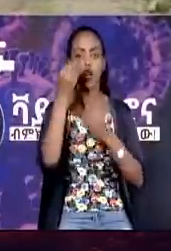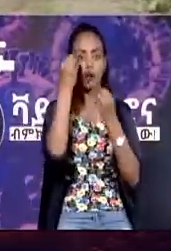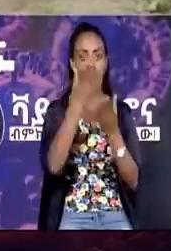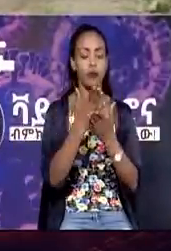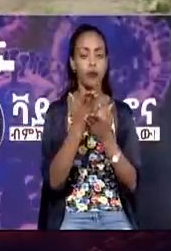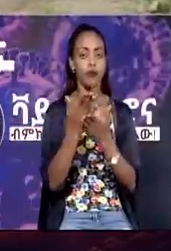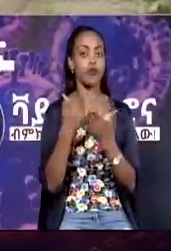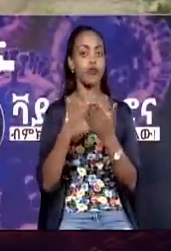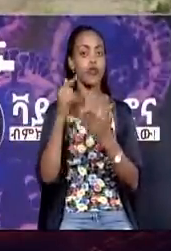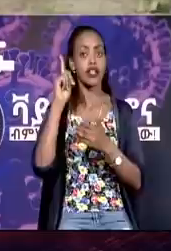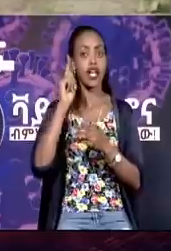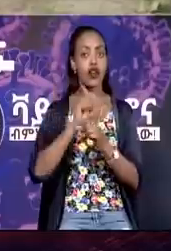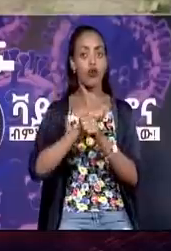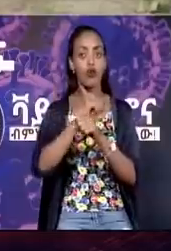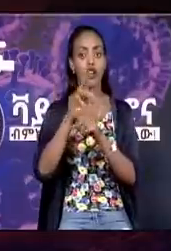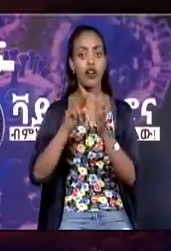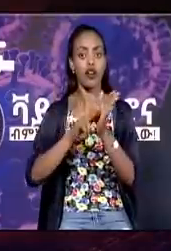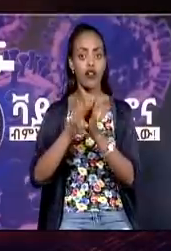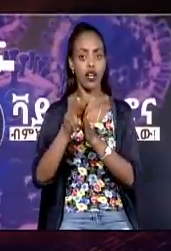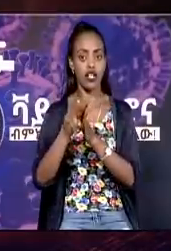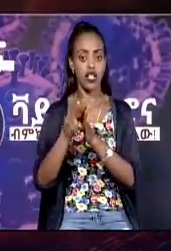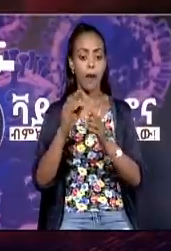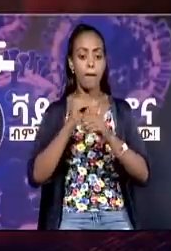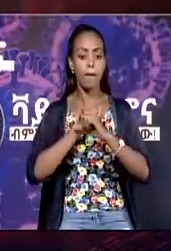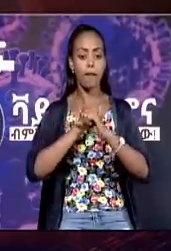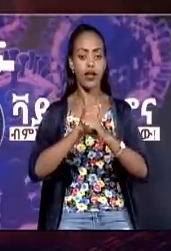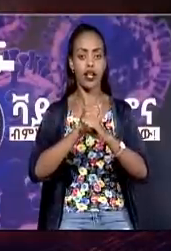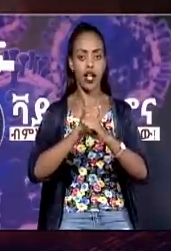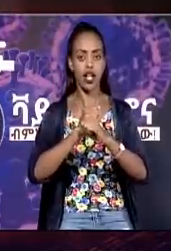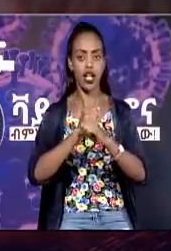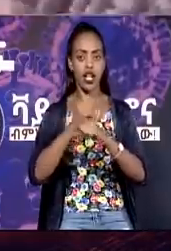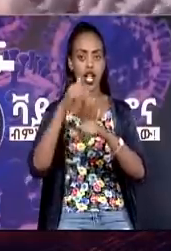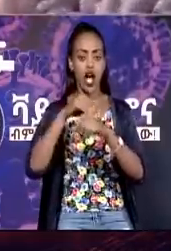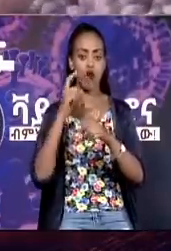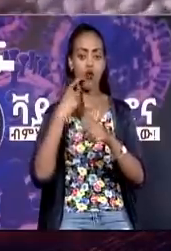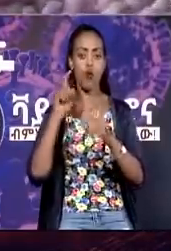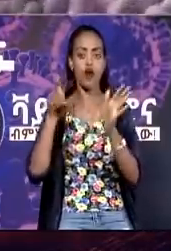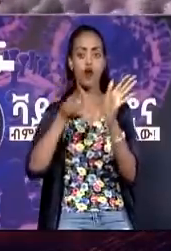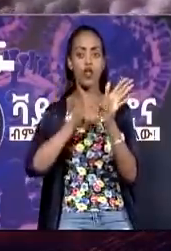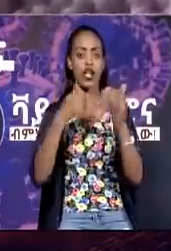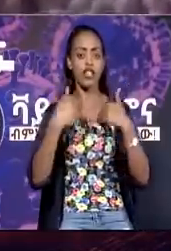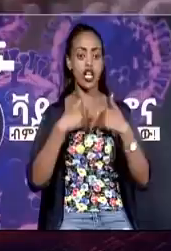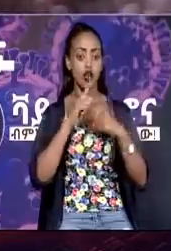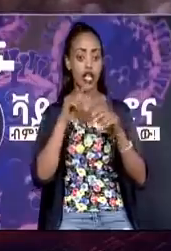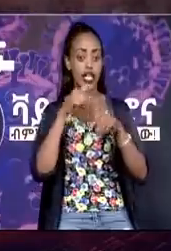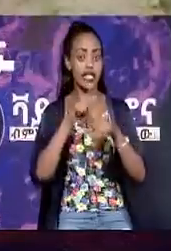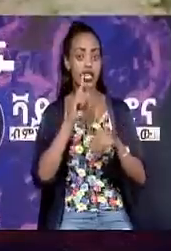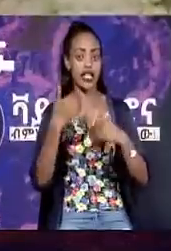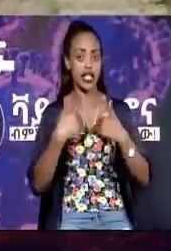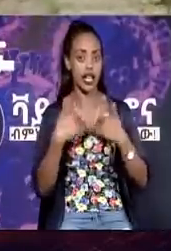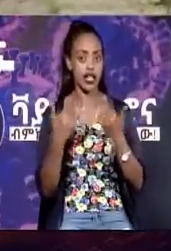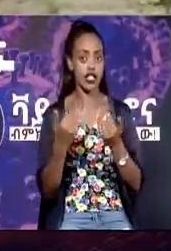توناي كورونا فيروس مكلحل أو كوماندو بوست قبل لنا اللو جيزي إنا نينا